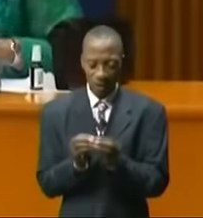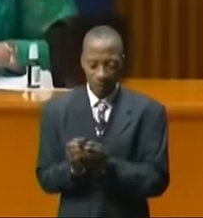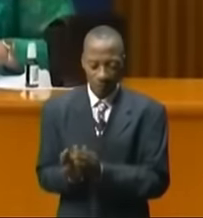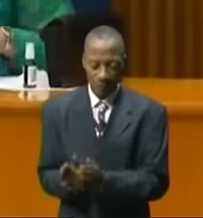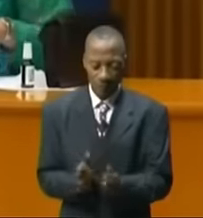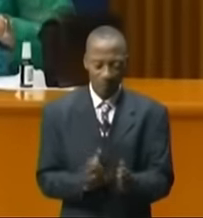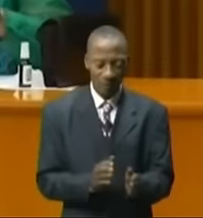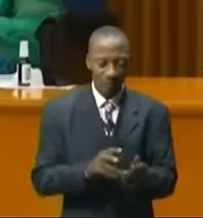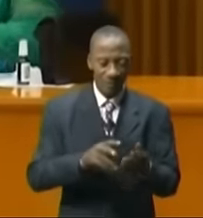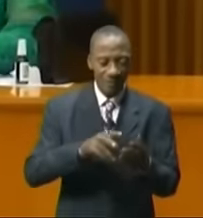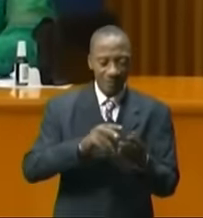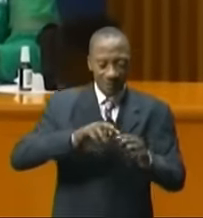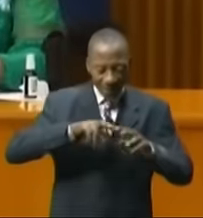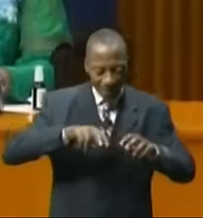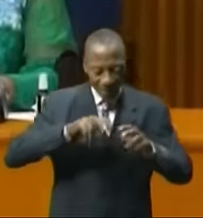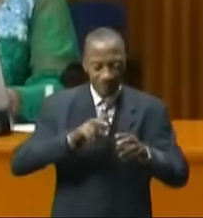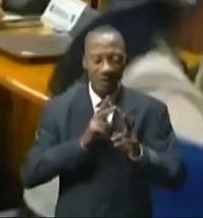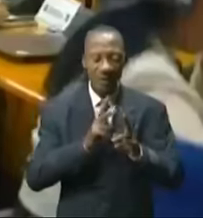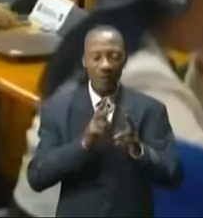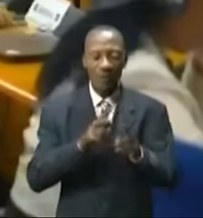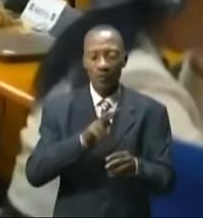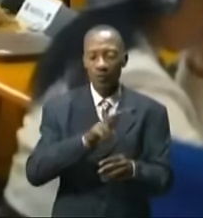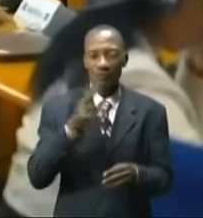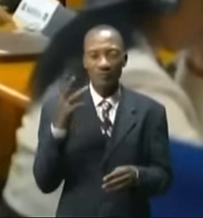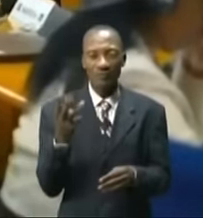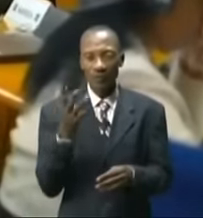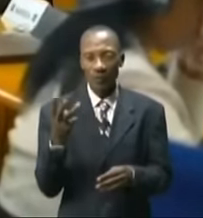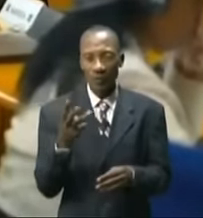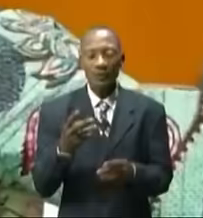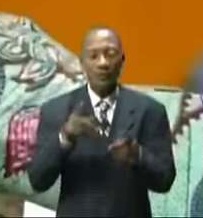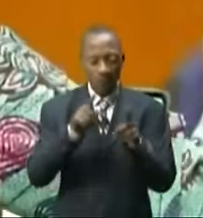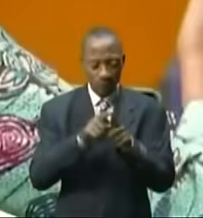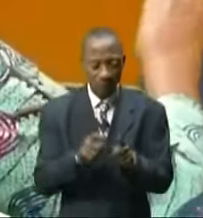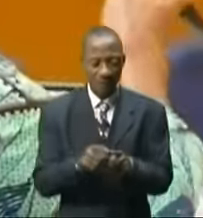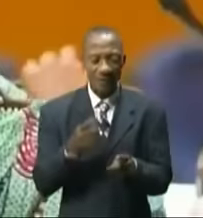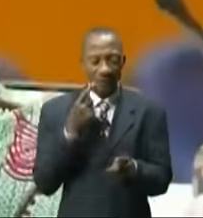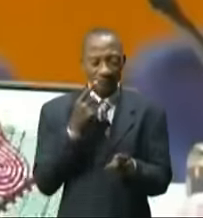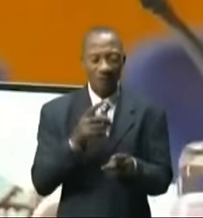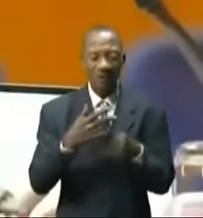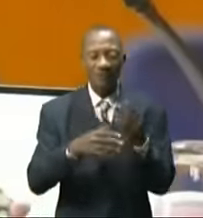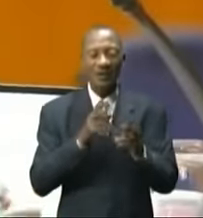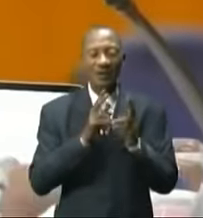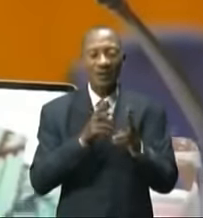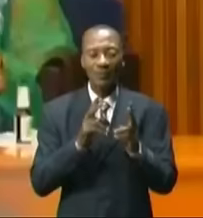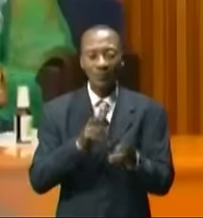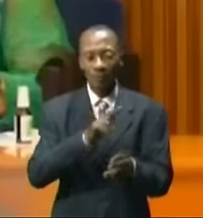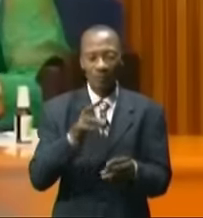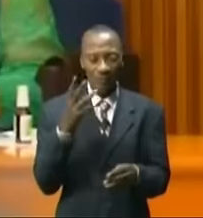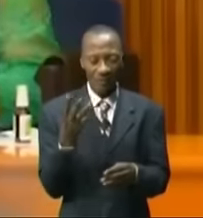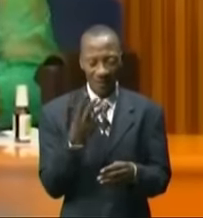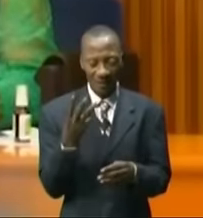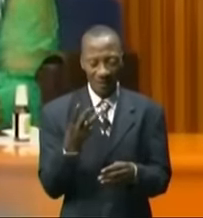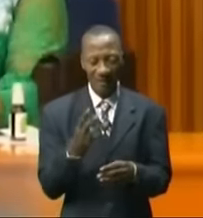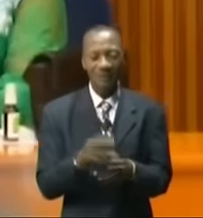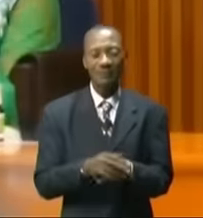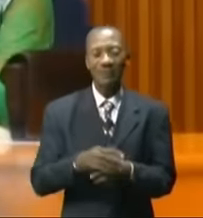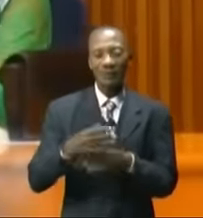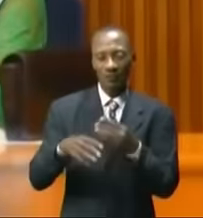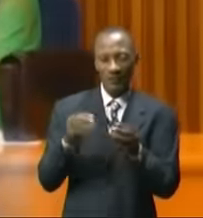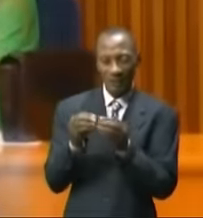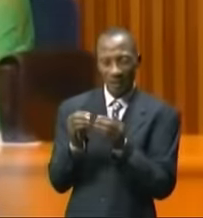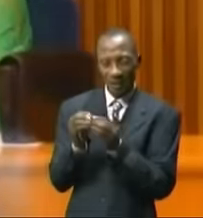d'activité de 2023 et la feuille de route 2024 validée en séance plénière à huis clos par le comité